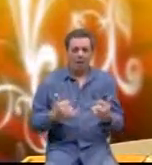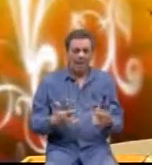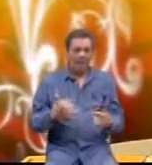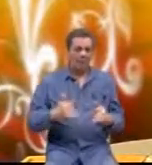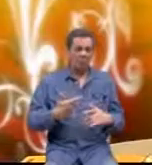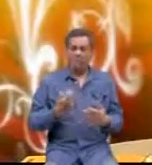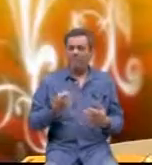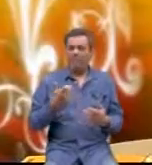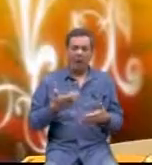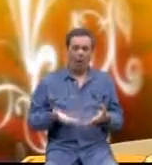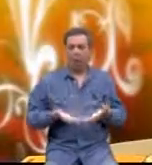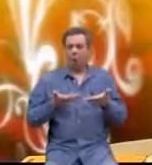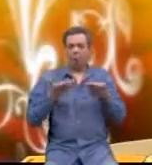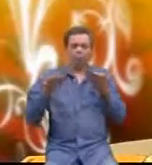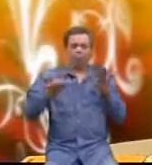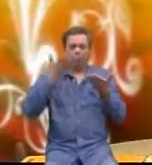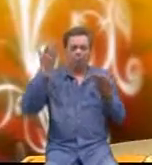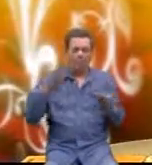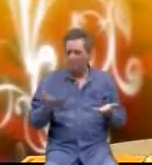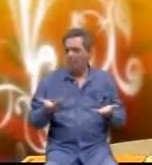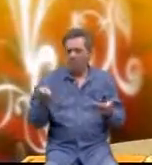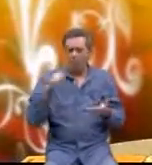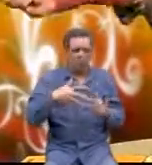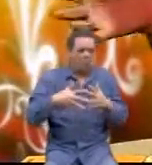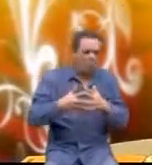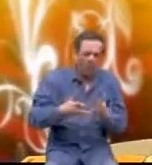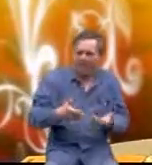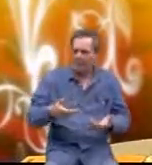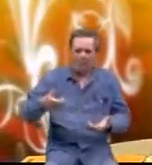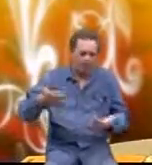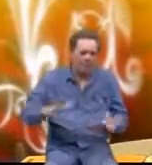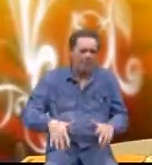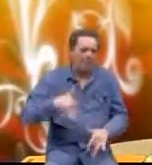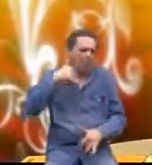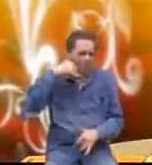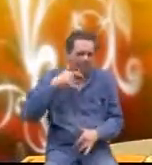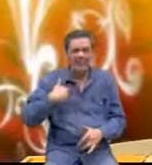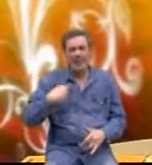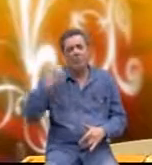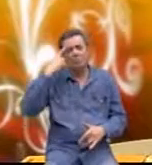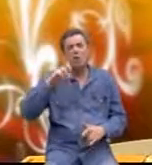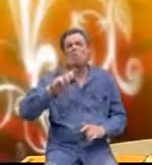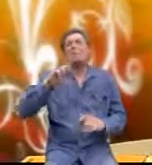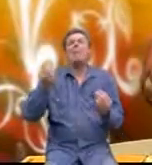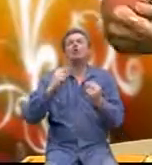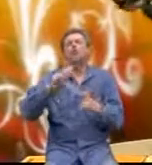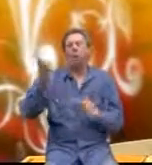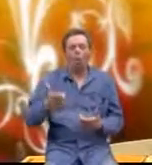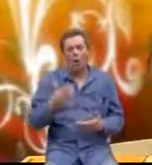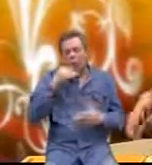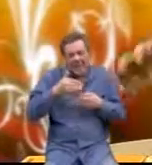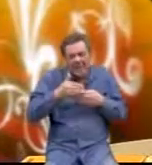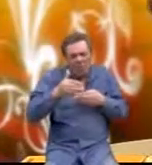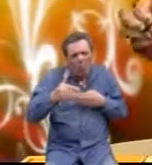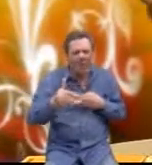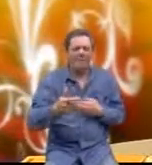kao tobože evoluirali i dočepali se tih mobitela, ovoga, onoga, sad mi mislimo da smo neka druga rasa. I onda se udaljavamo